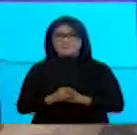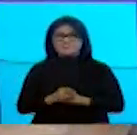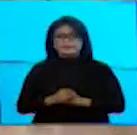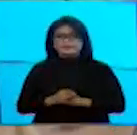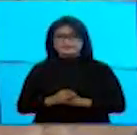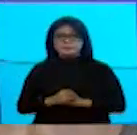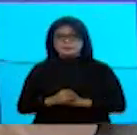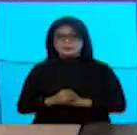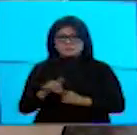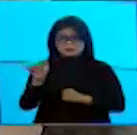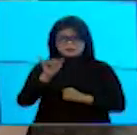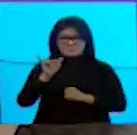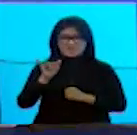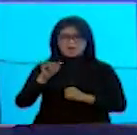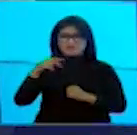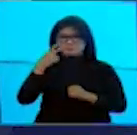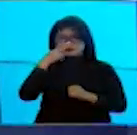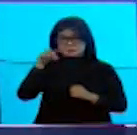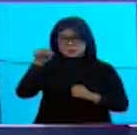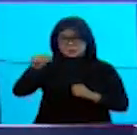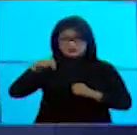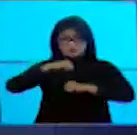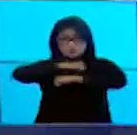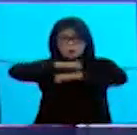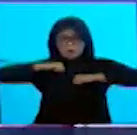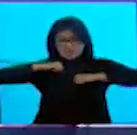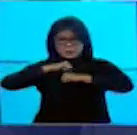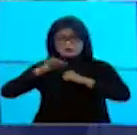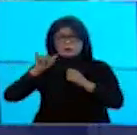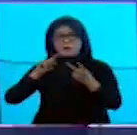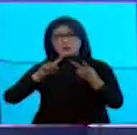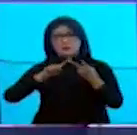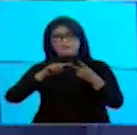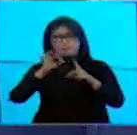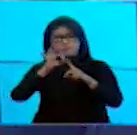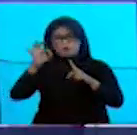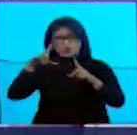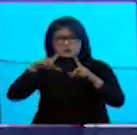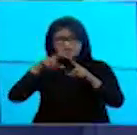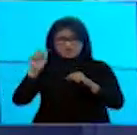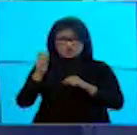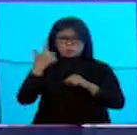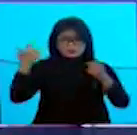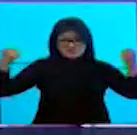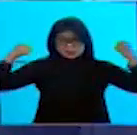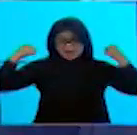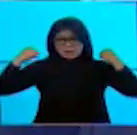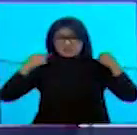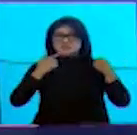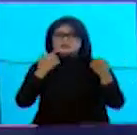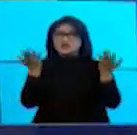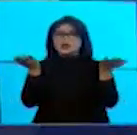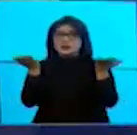Ya pemirsa RCTI, selain berolahraga, pola hidup sehat secara sederhana dapat diawali dengan menjalankan hadis,